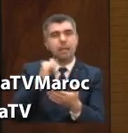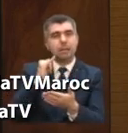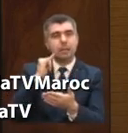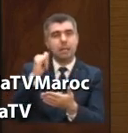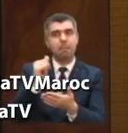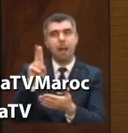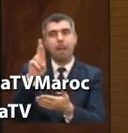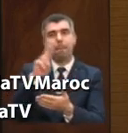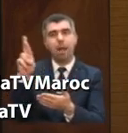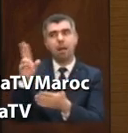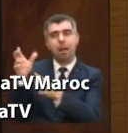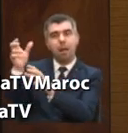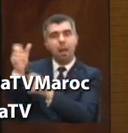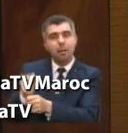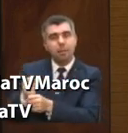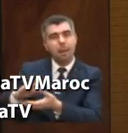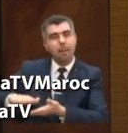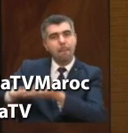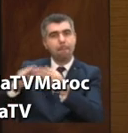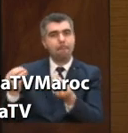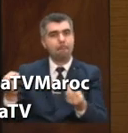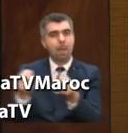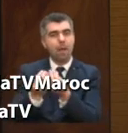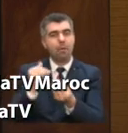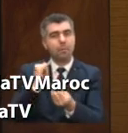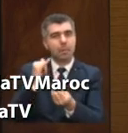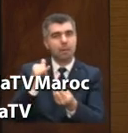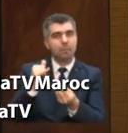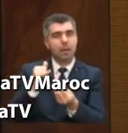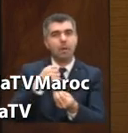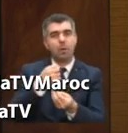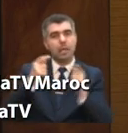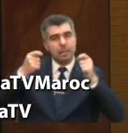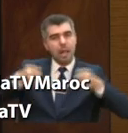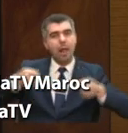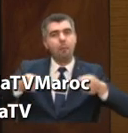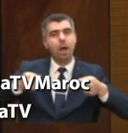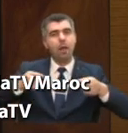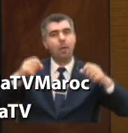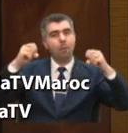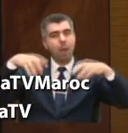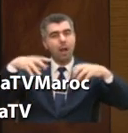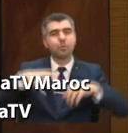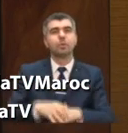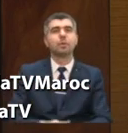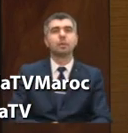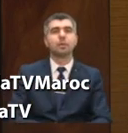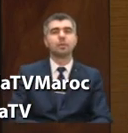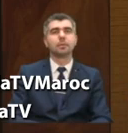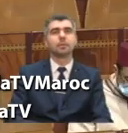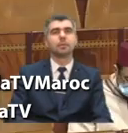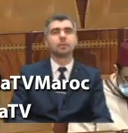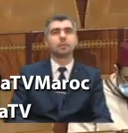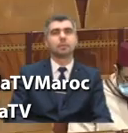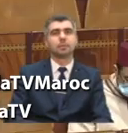تحت القيادة السامية لصاحب الجلالة الملك محمد السادس، نصره الله وأيده. والسلام عليكم ورحمة الله وبركاته. شكرا